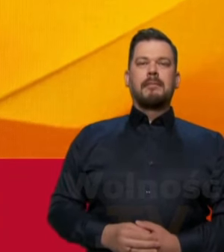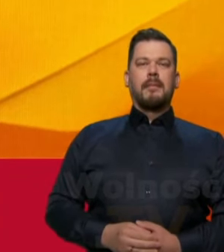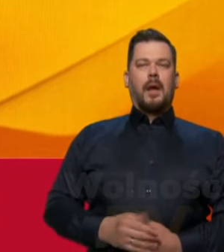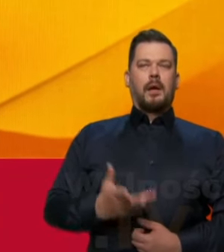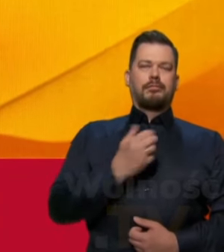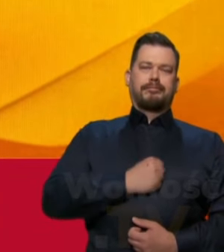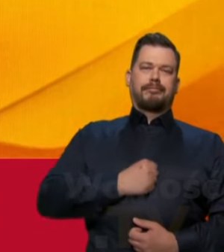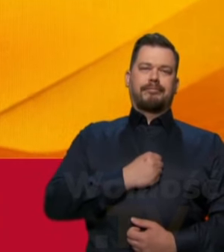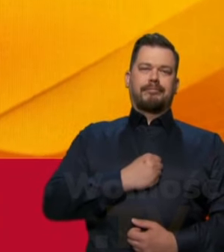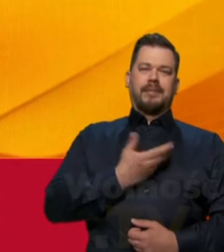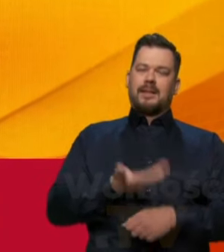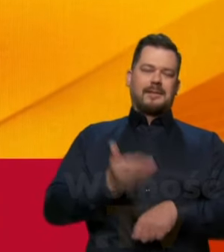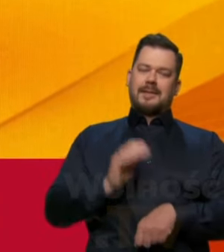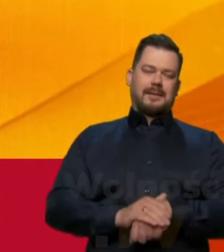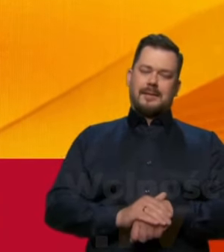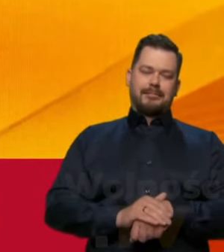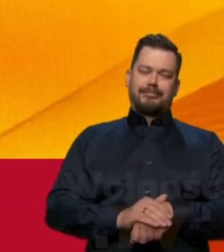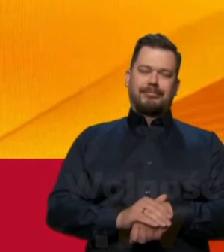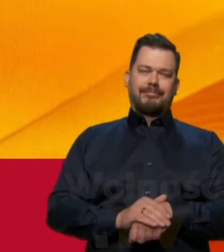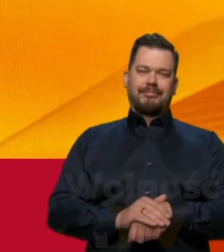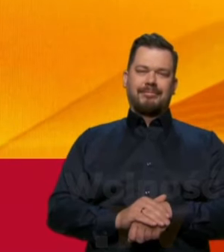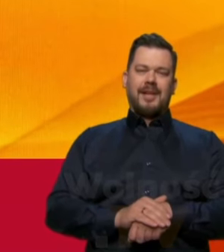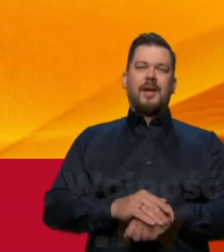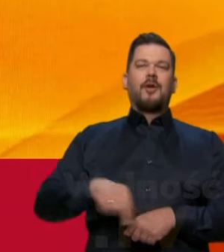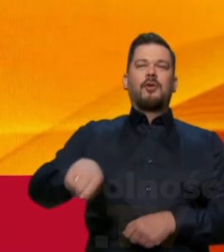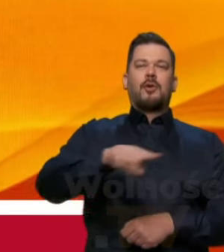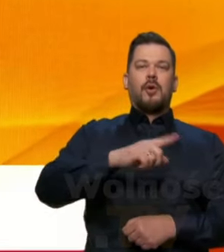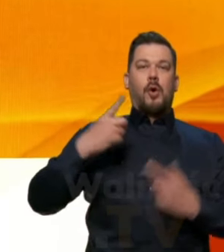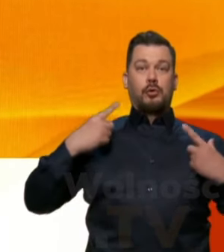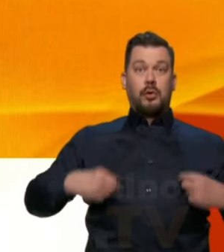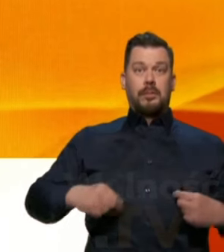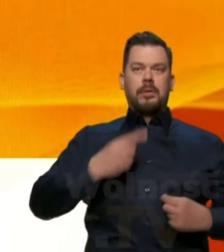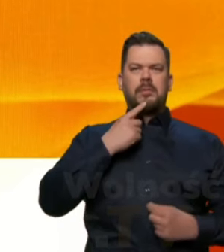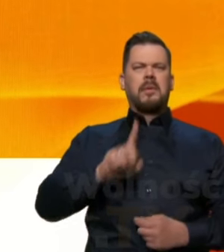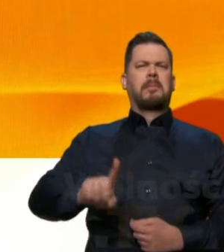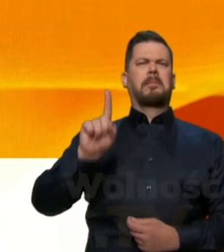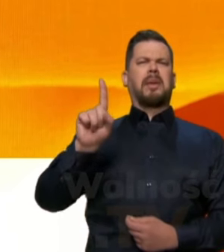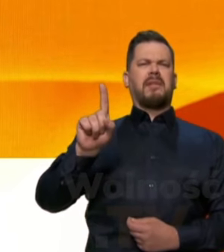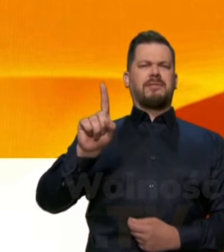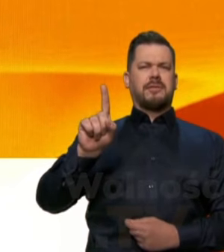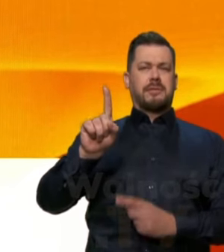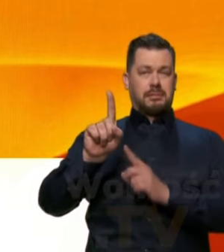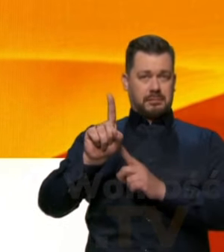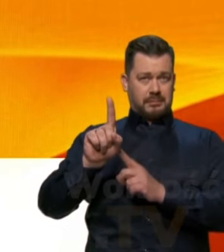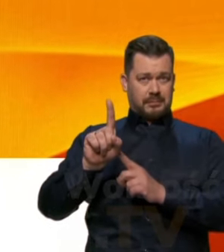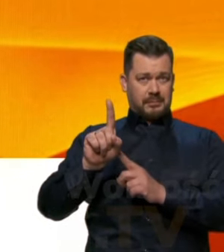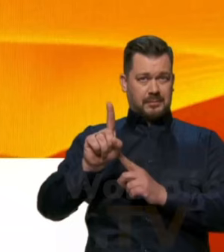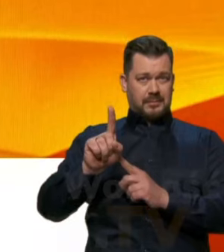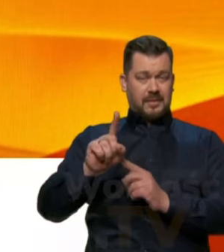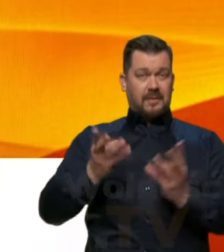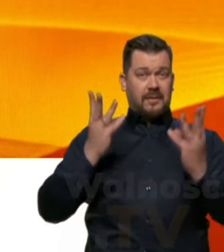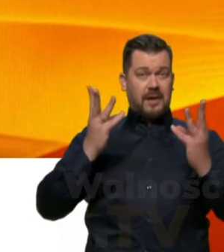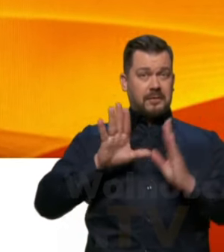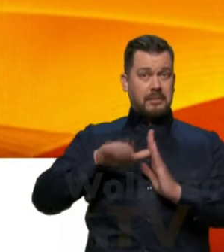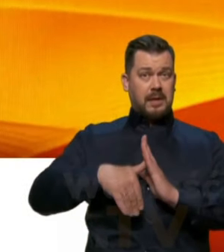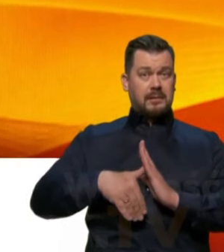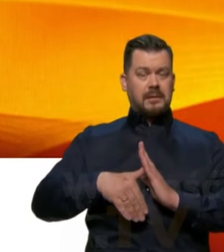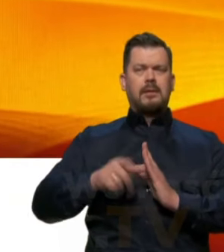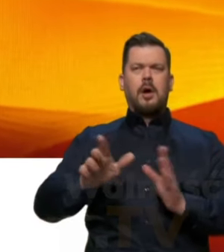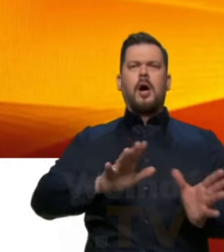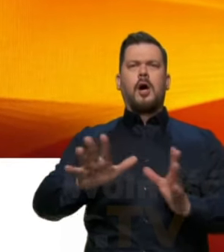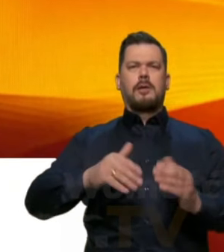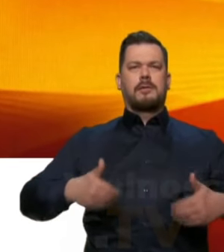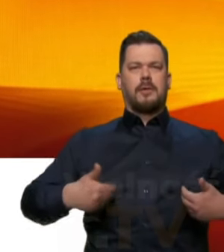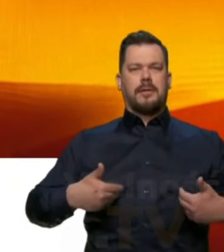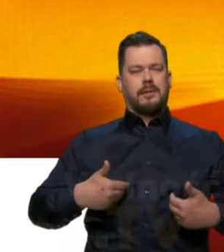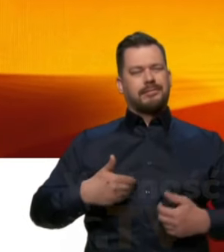Niestety nie zgodzę się z tymi mieszkańcami, którzy wskazują jako priorytetowe zadanie miasta kwestię zapewnienia ochrony